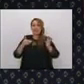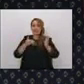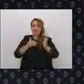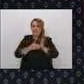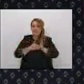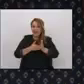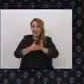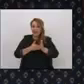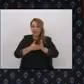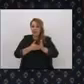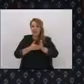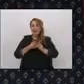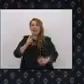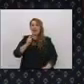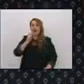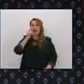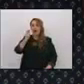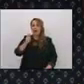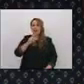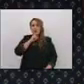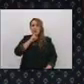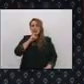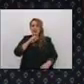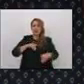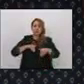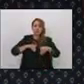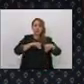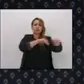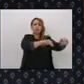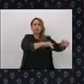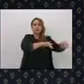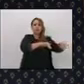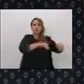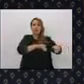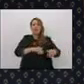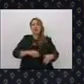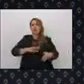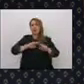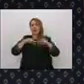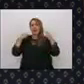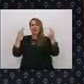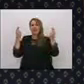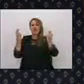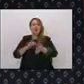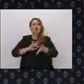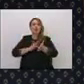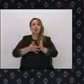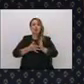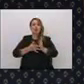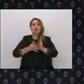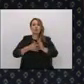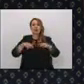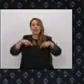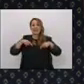747,187 ملك عقاري، والعملية لا تزال متواصلة، حيث تم تعميمها إلى كافة الأملاك العقارية